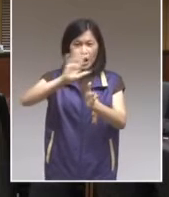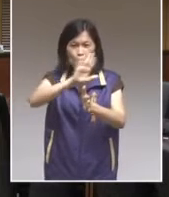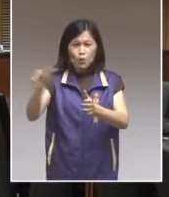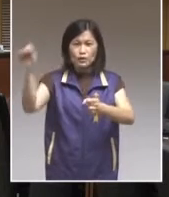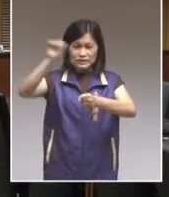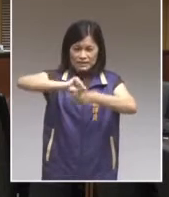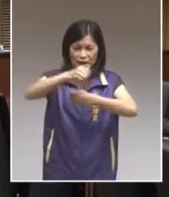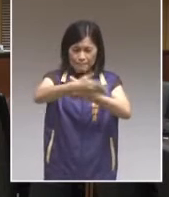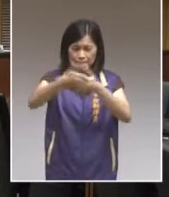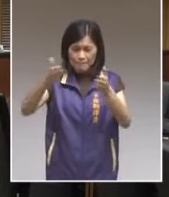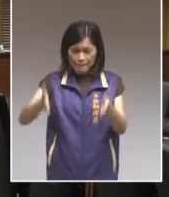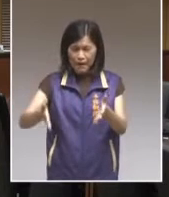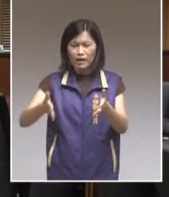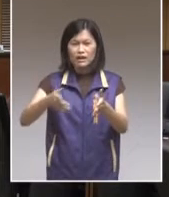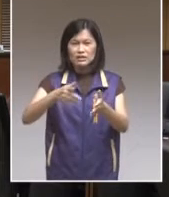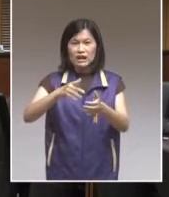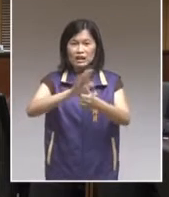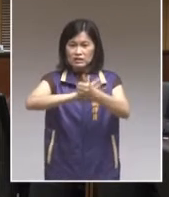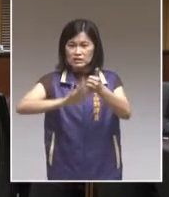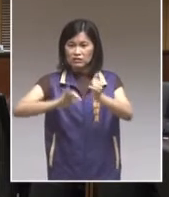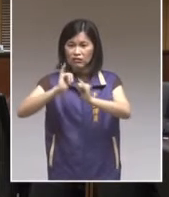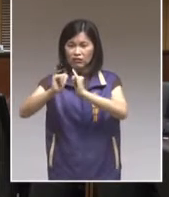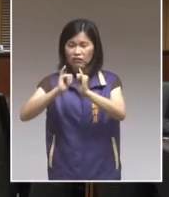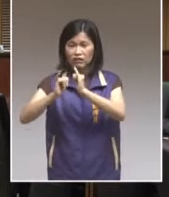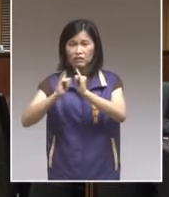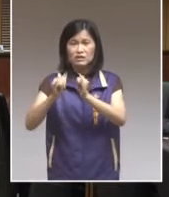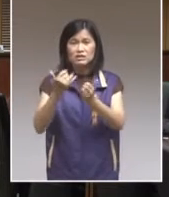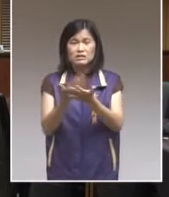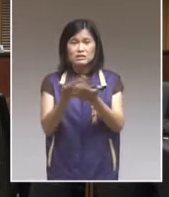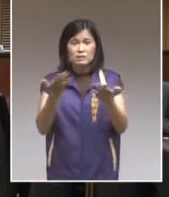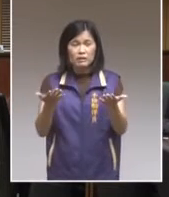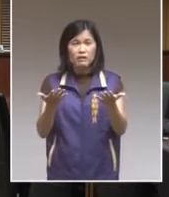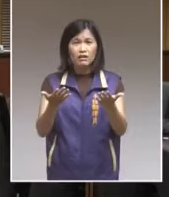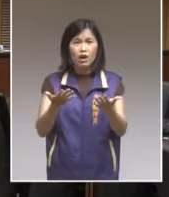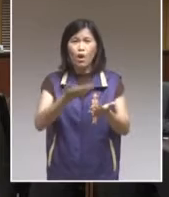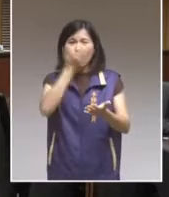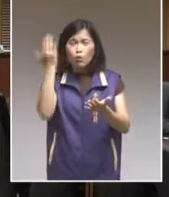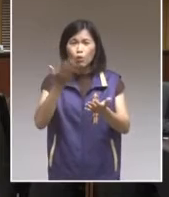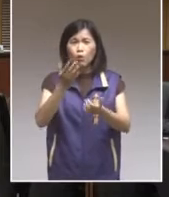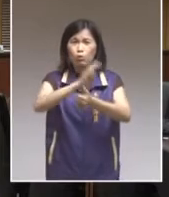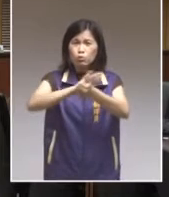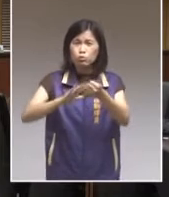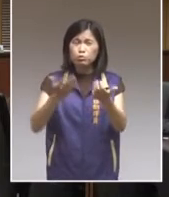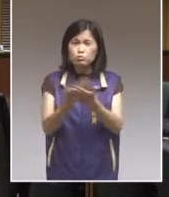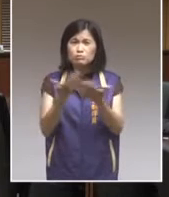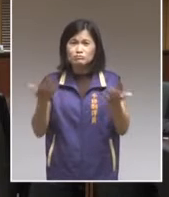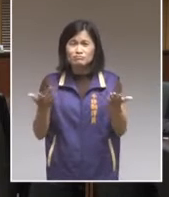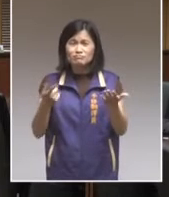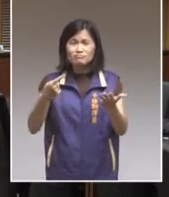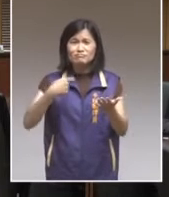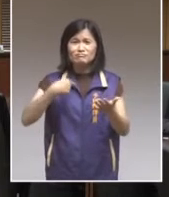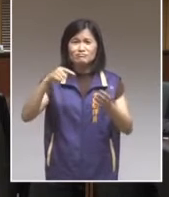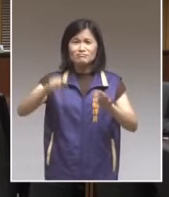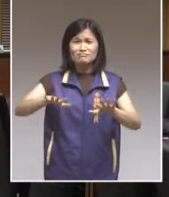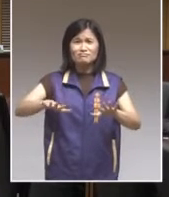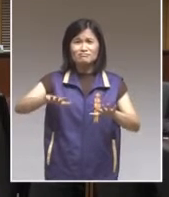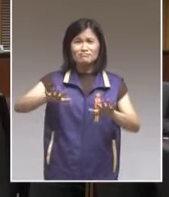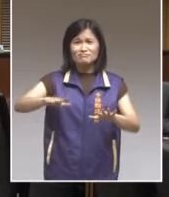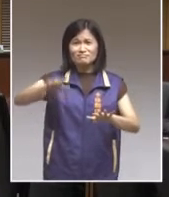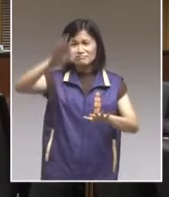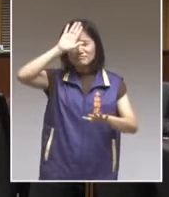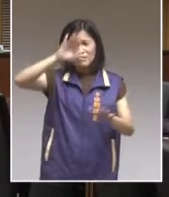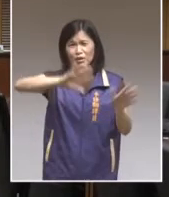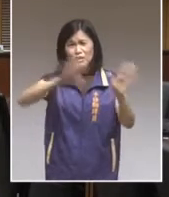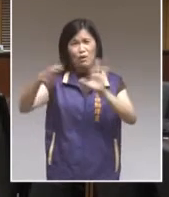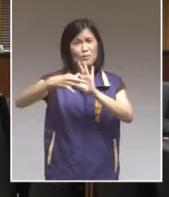活动，可能很多市民会受到影响，各种行程或者是旅程会有因此有所不便。 这个跟疫情无关，抱